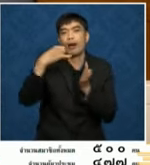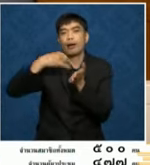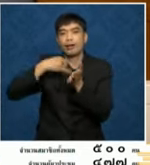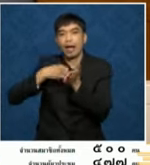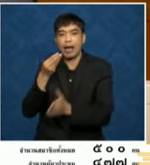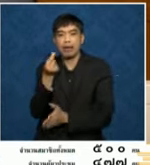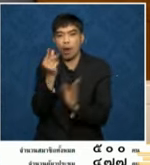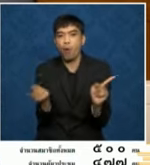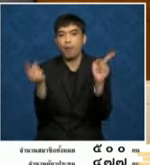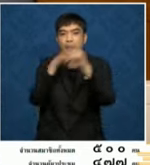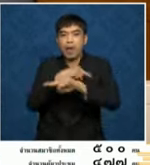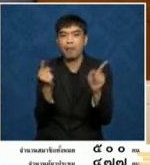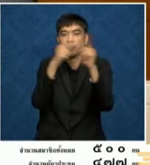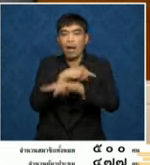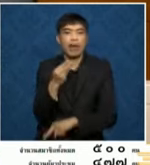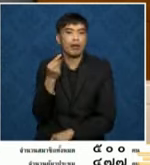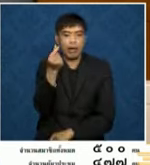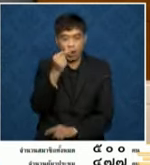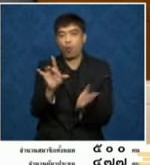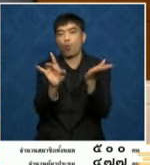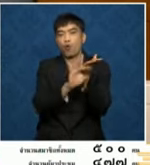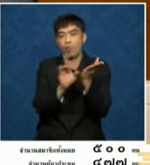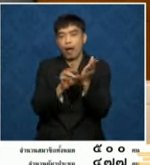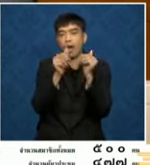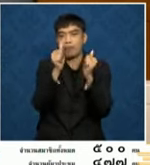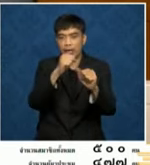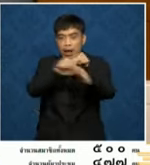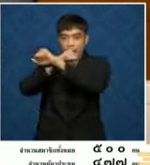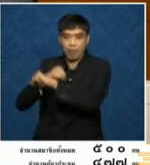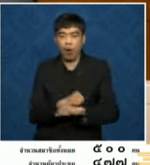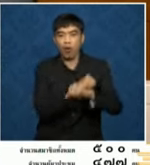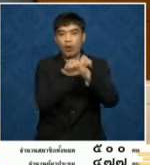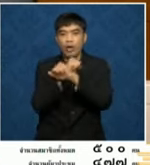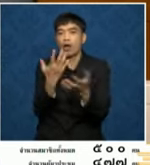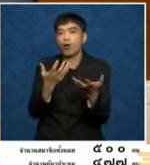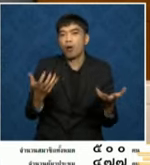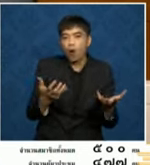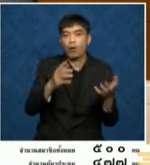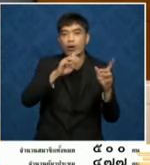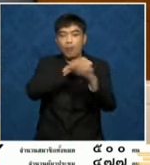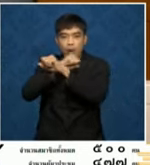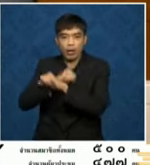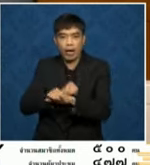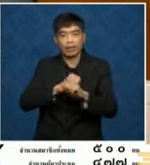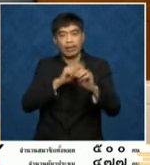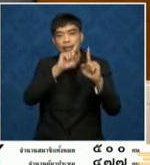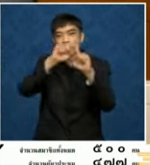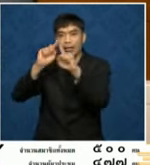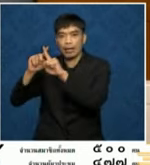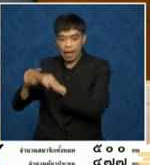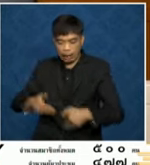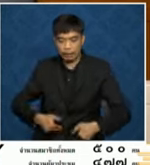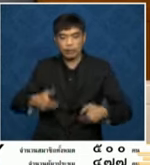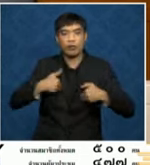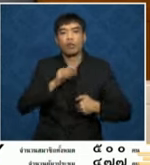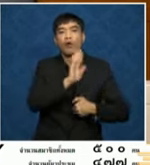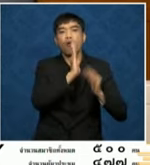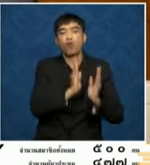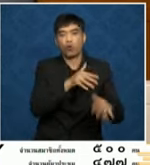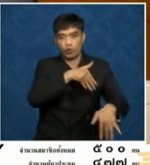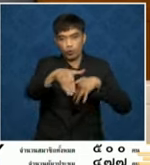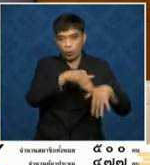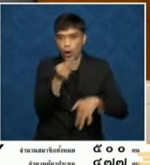รวดเร็วเพื่อความต่อเนื่องและประสิทธิภาพในการรักษาความปลอดภัยในชีวิตและทรัพย์สินของประชาชนในพื้นที่การดำเนินการดังกล่า